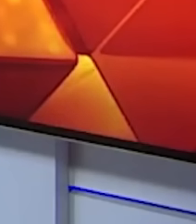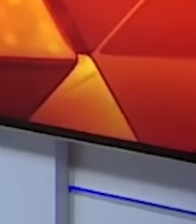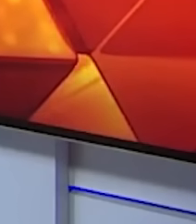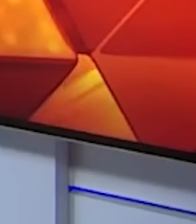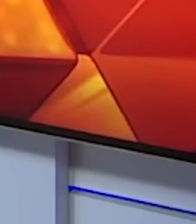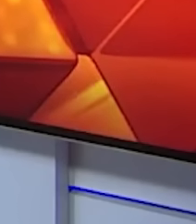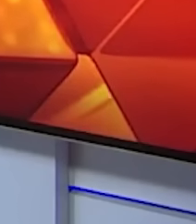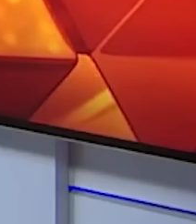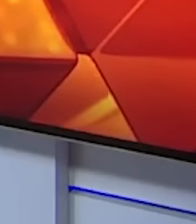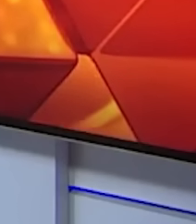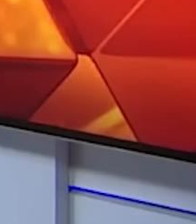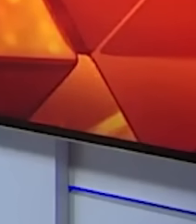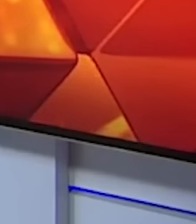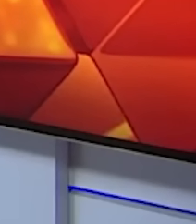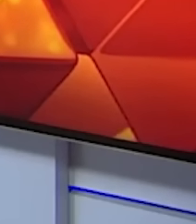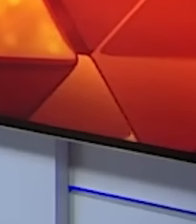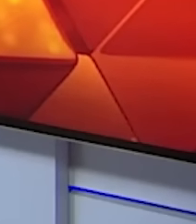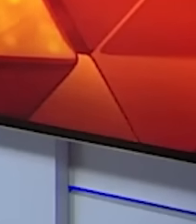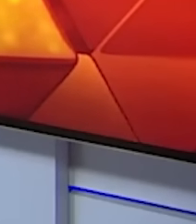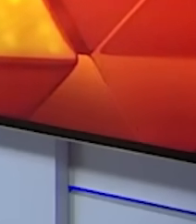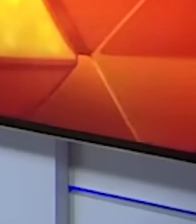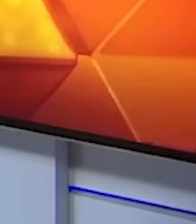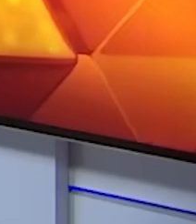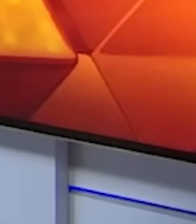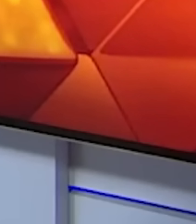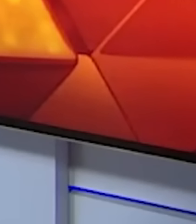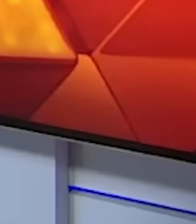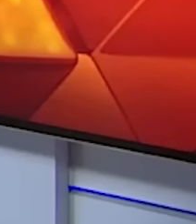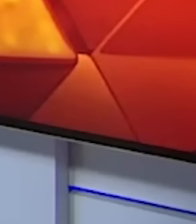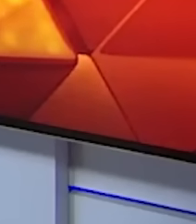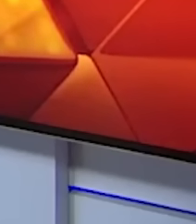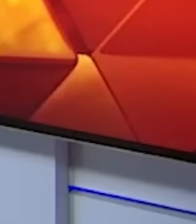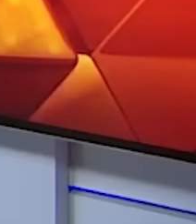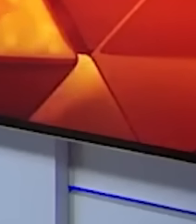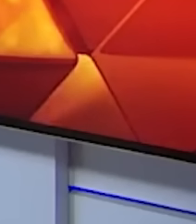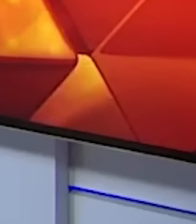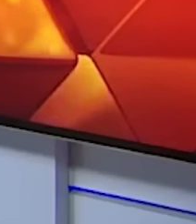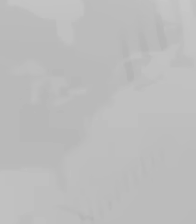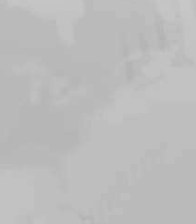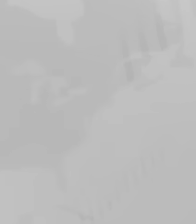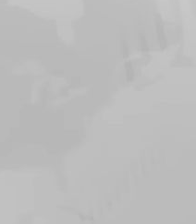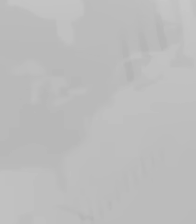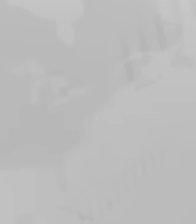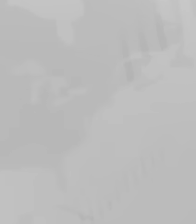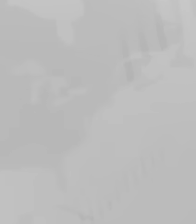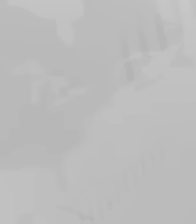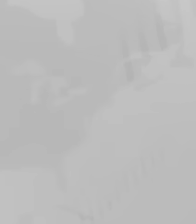sa GMA Pinoy TV at www.gmanews.tv.